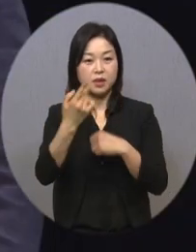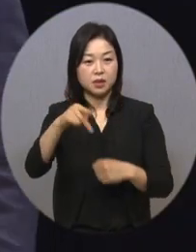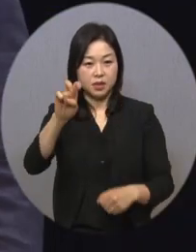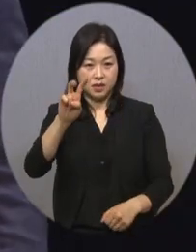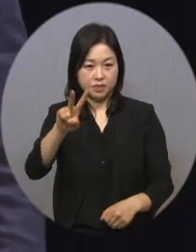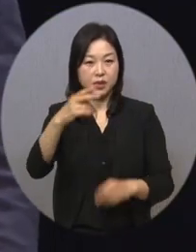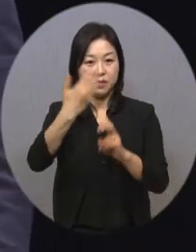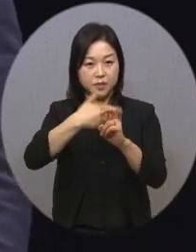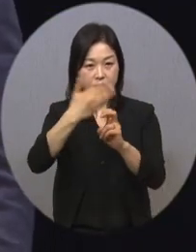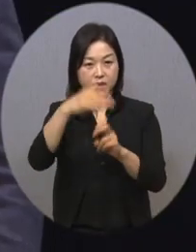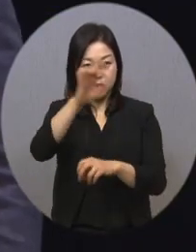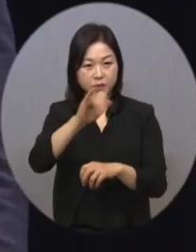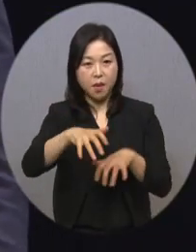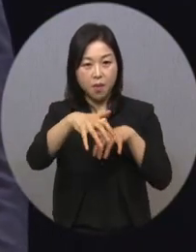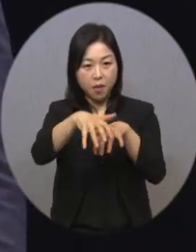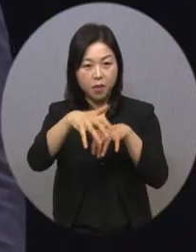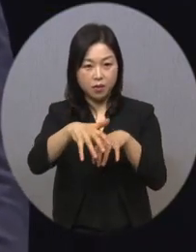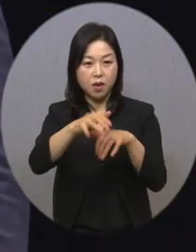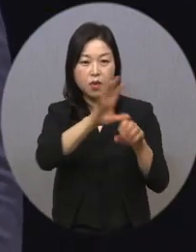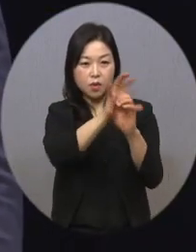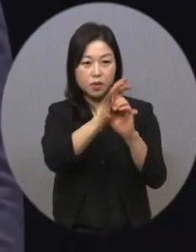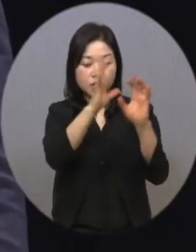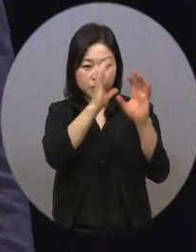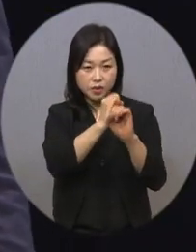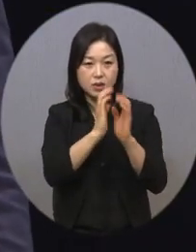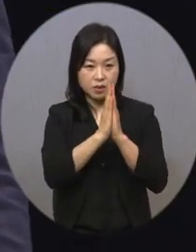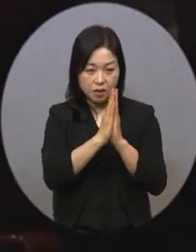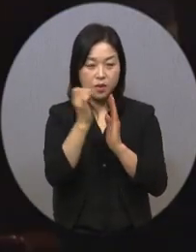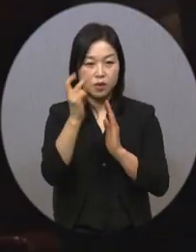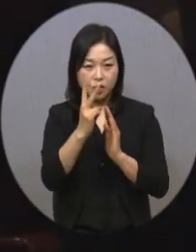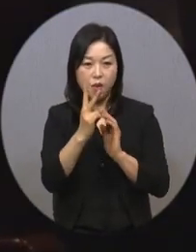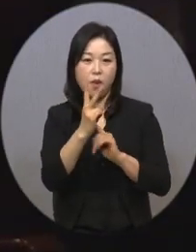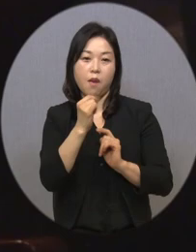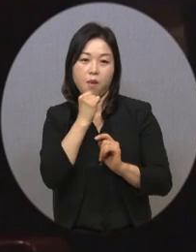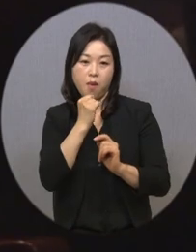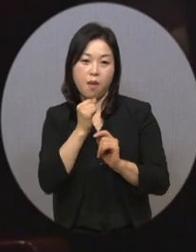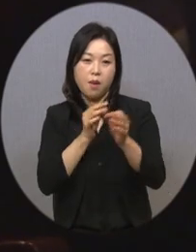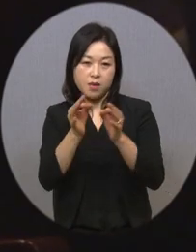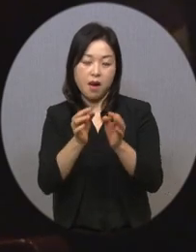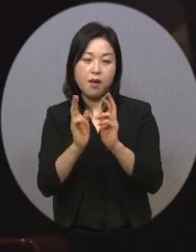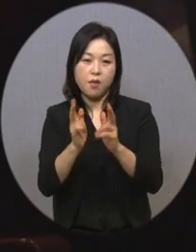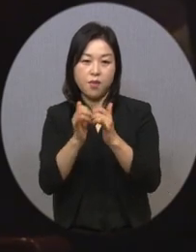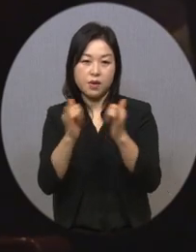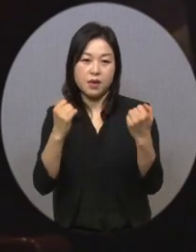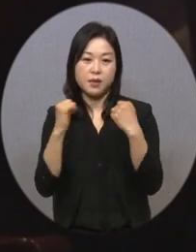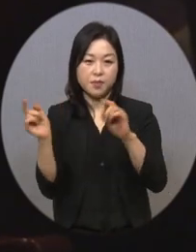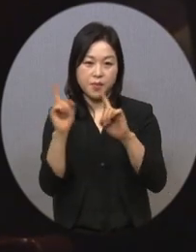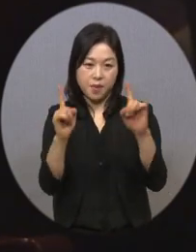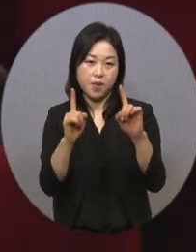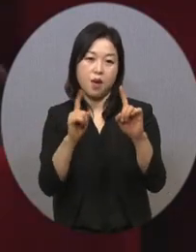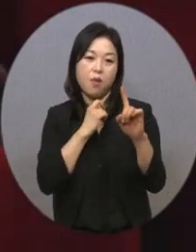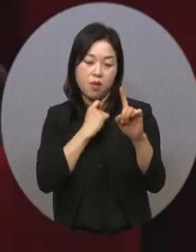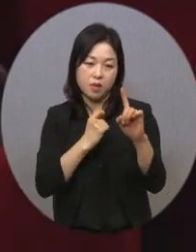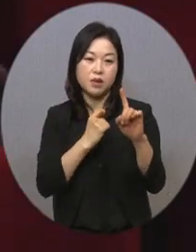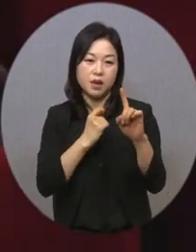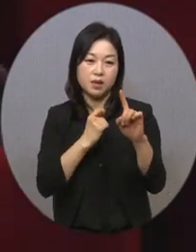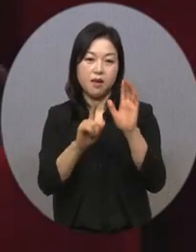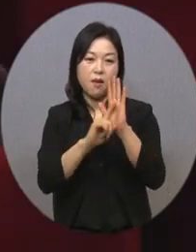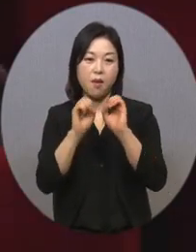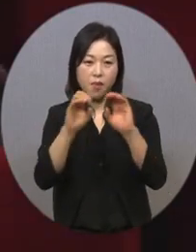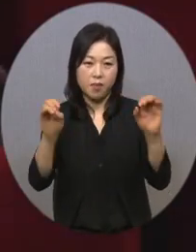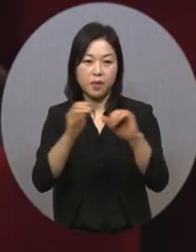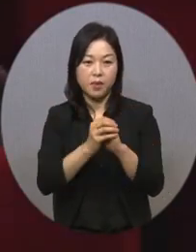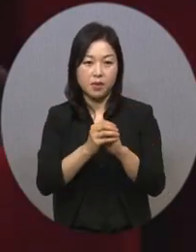국토대장정은 코로나19 종식 기원과 함께 힘들어진 소상공인의 부활에 기운을 북돋우고자 기획한 국민 캠페인으로 걸어서